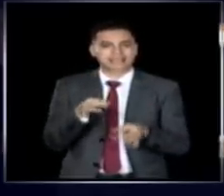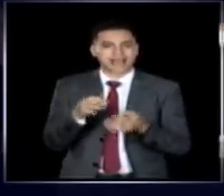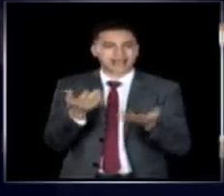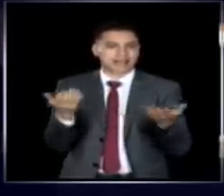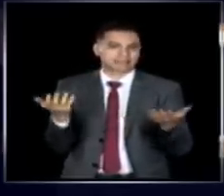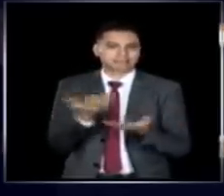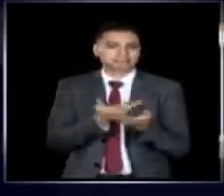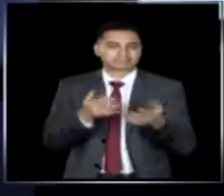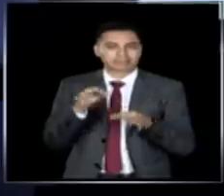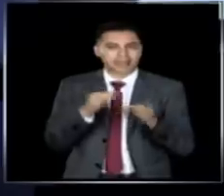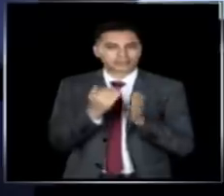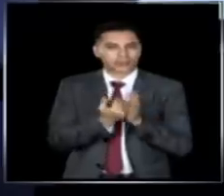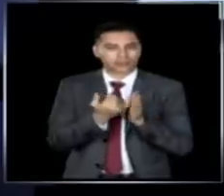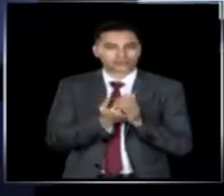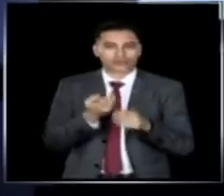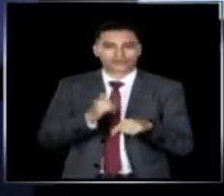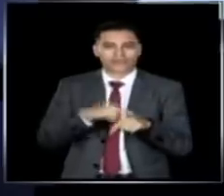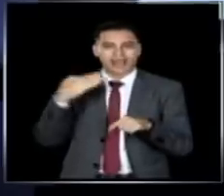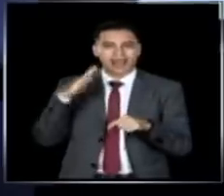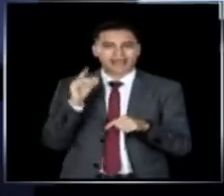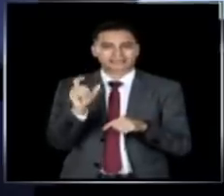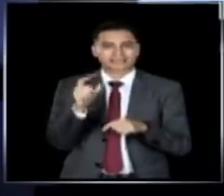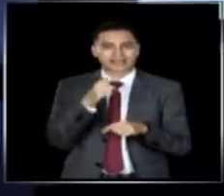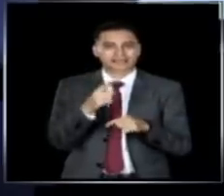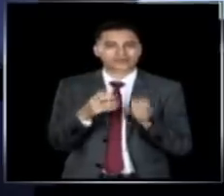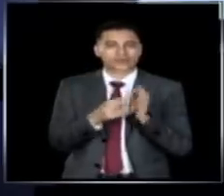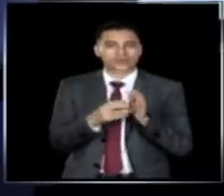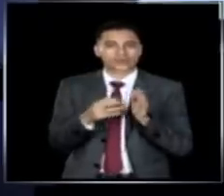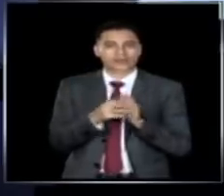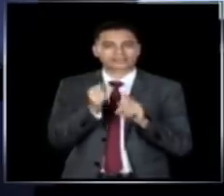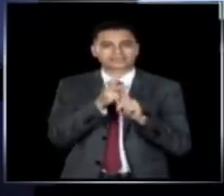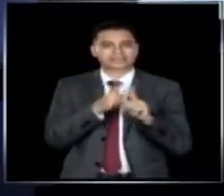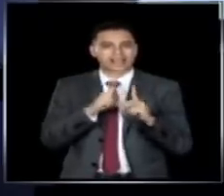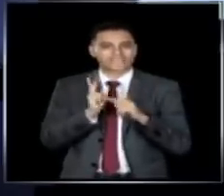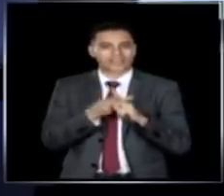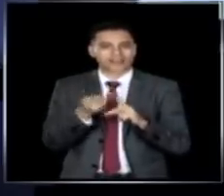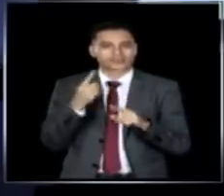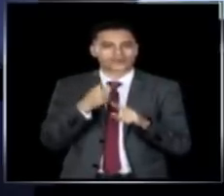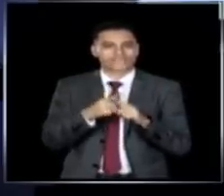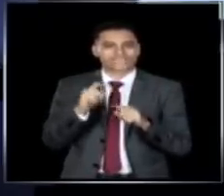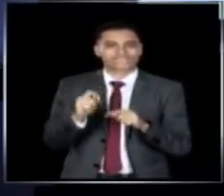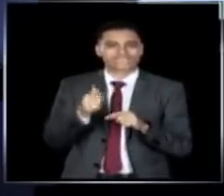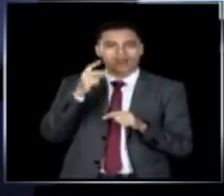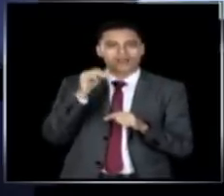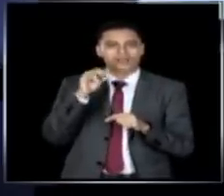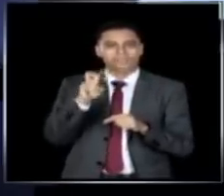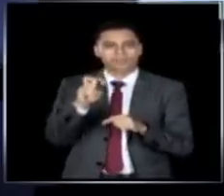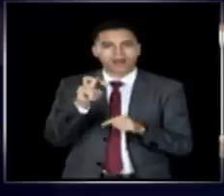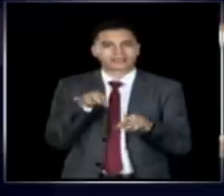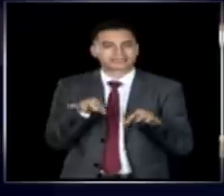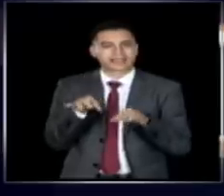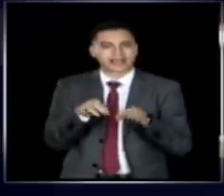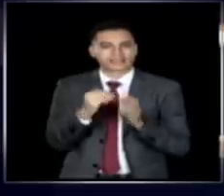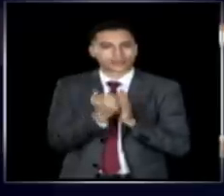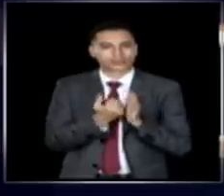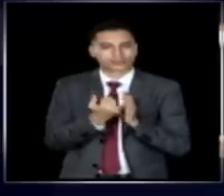عروس سياحة وفنادق، فاطمة خلف سياسة واقتصاد، مهند عادل صيدلة.